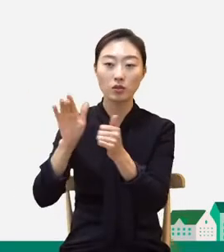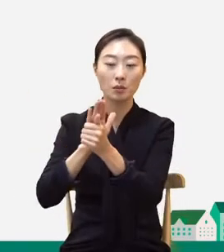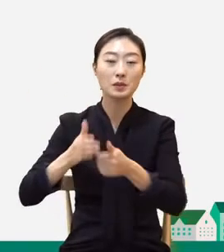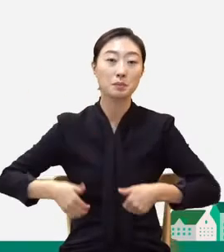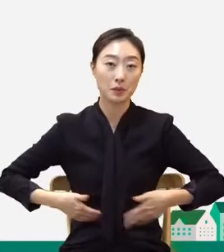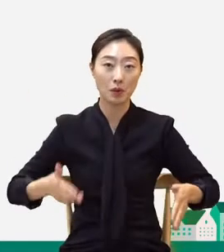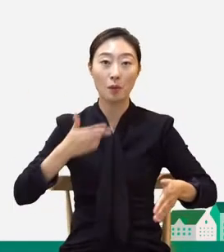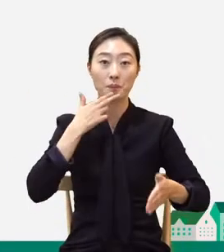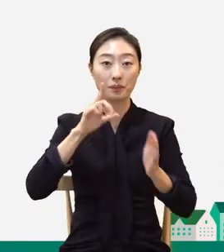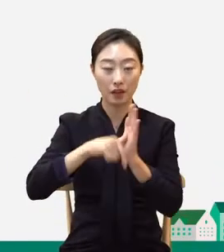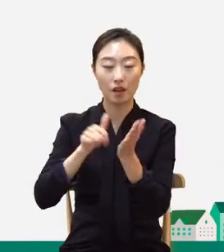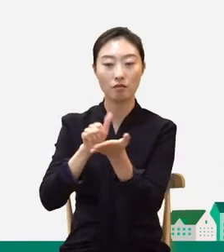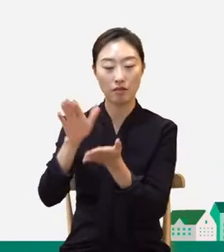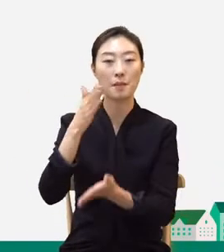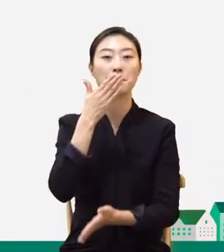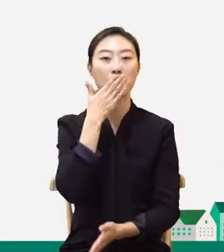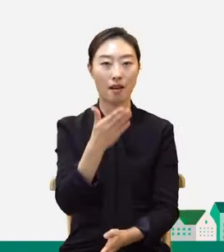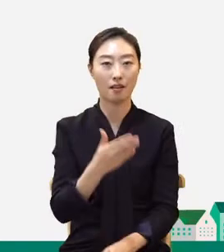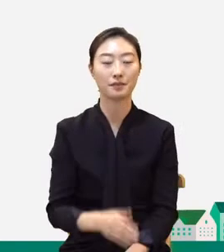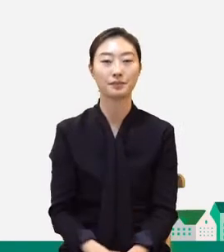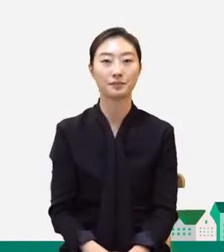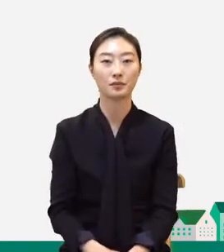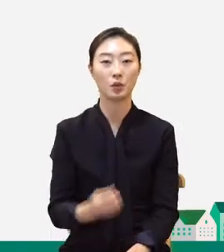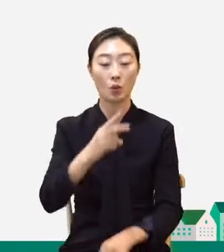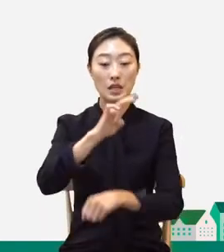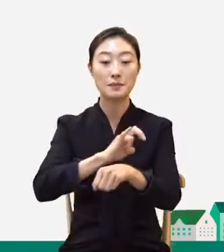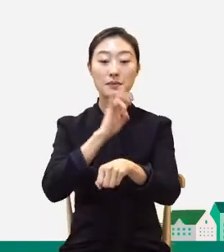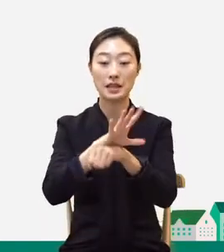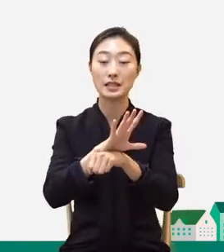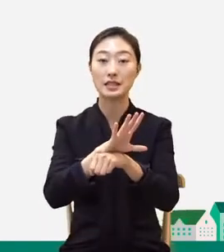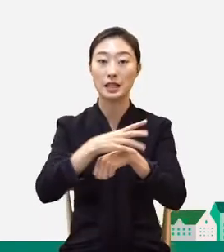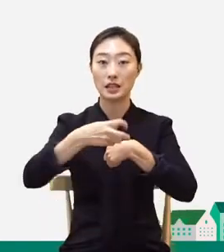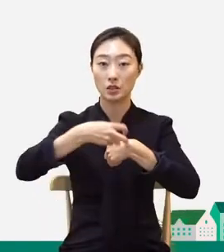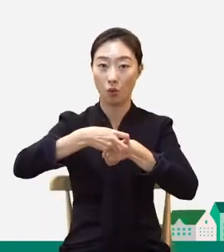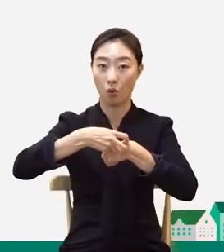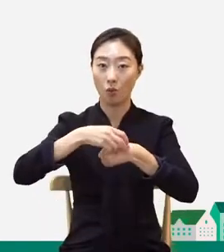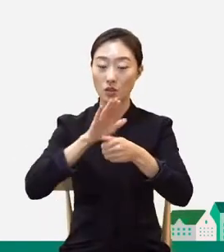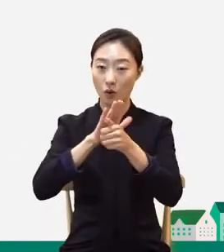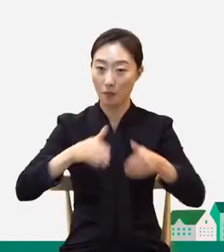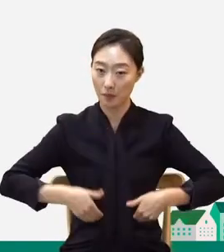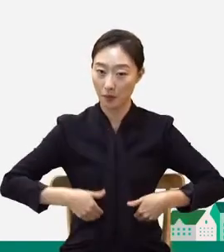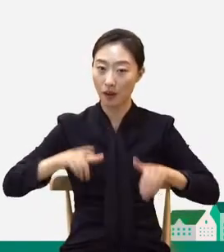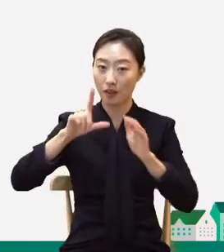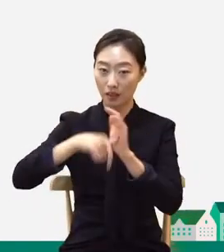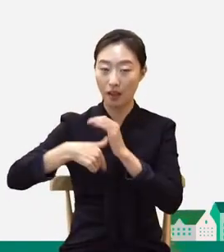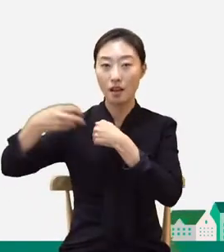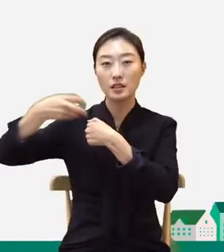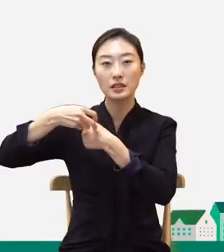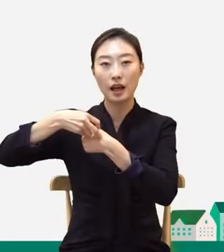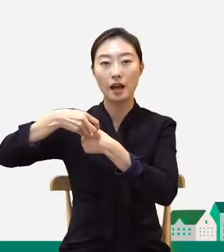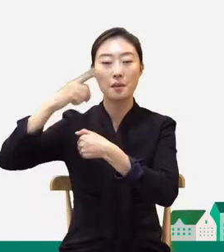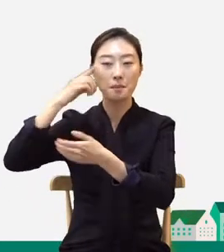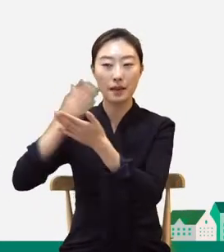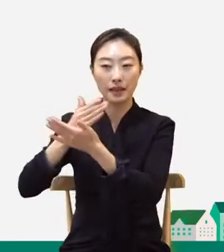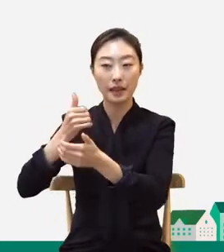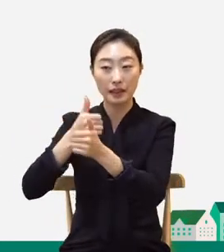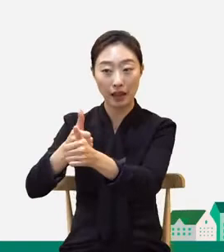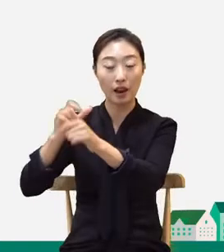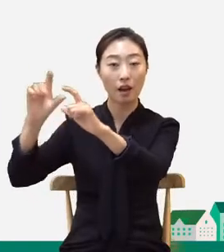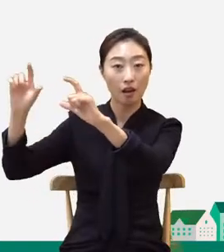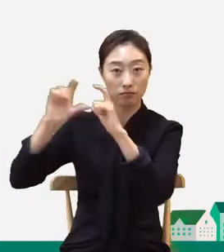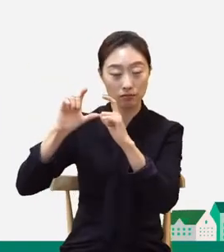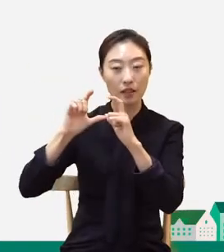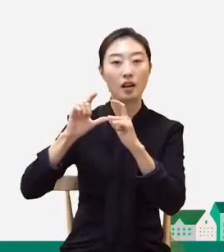있습니다. 마지막으로 24시간 의료적 지원이 필요하다는 의사의 판단이 있는 경우에도 퇴거가 가능하고요.